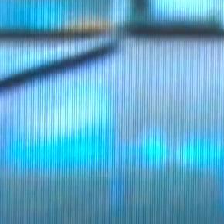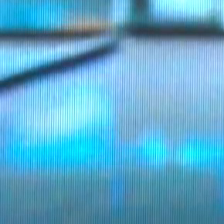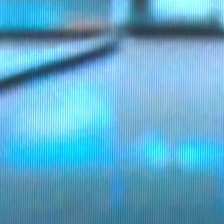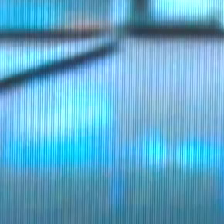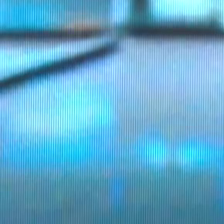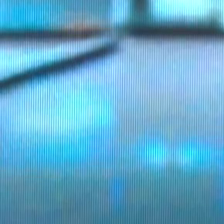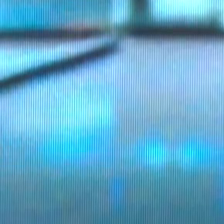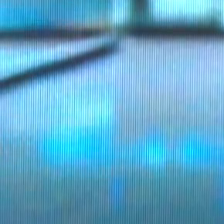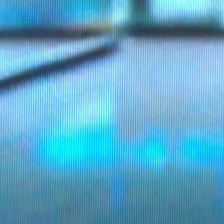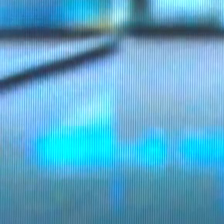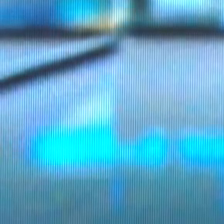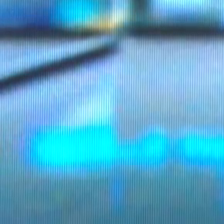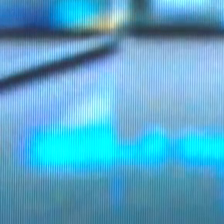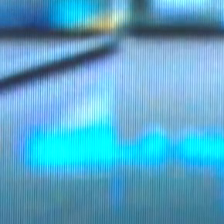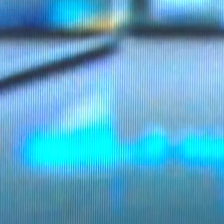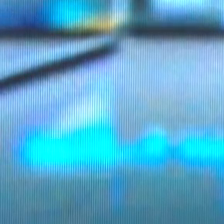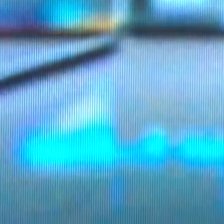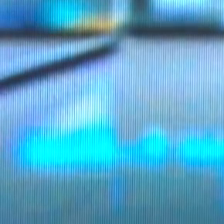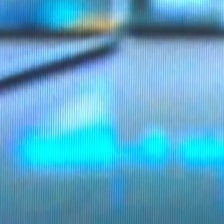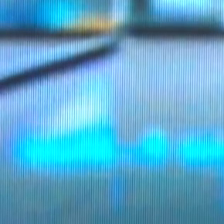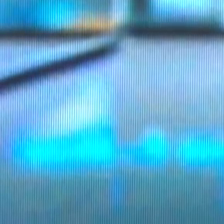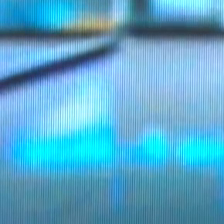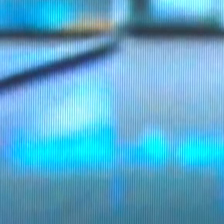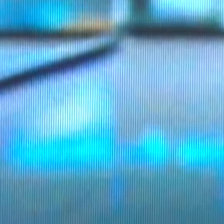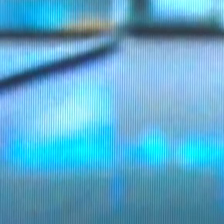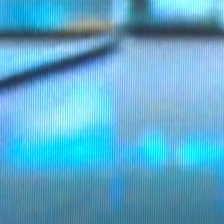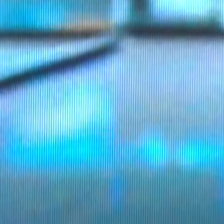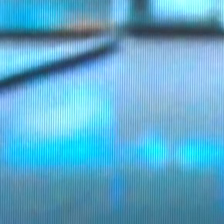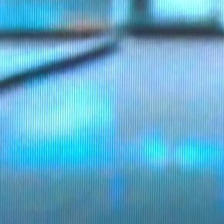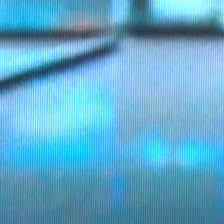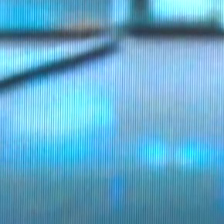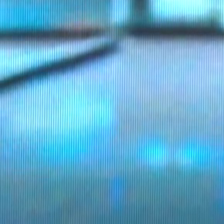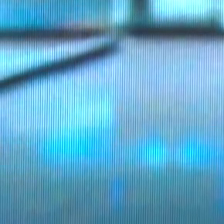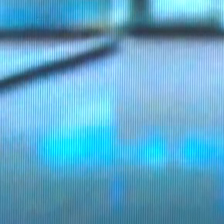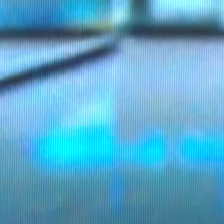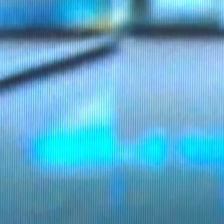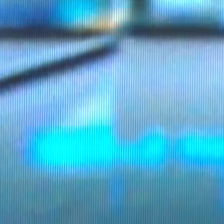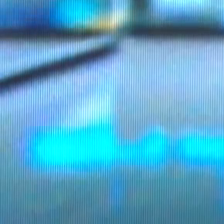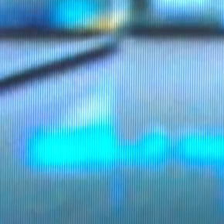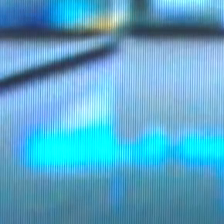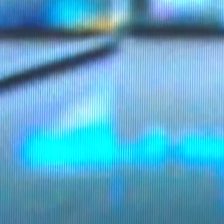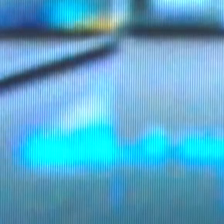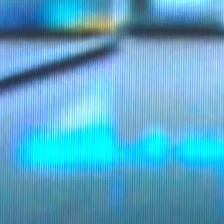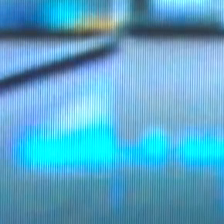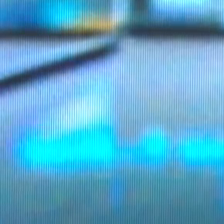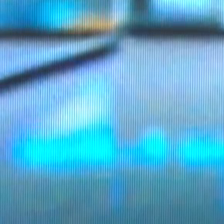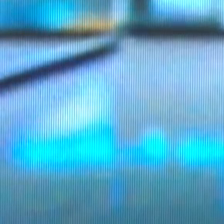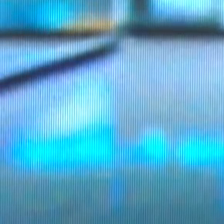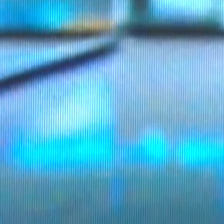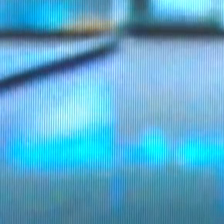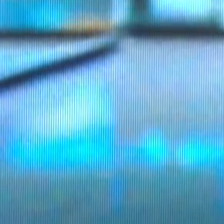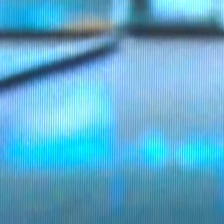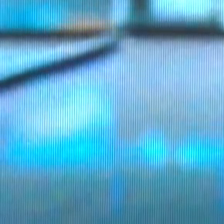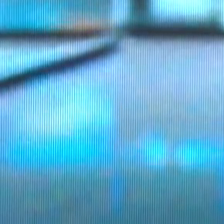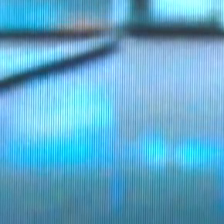שלום לכם. בעוד כשעה יסתיים באחת יום הזיכרון לחללי מערכות ישראל ולנפגעי פעולות האיבה.